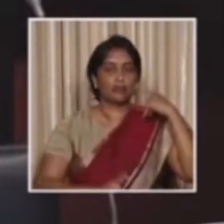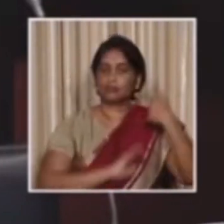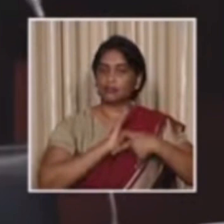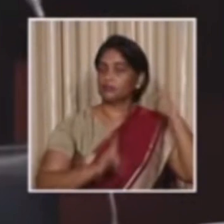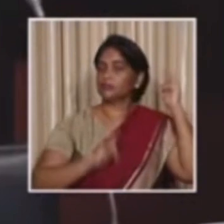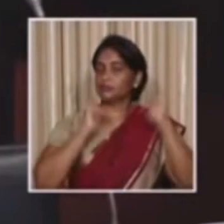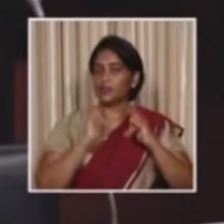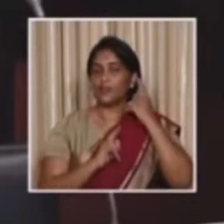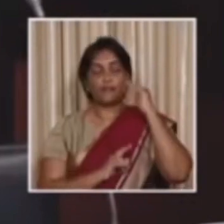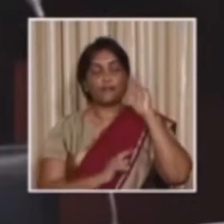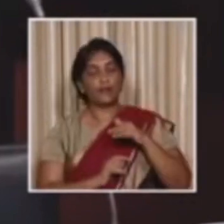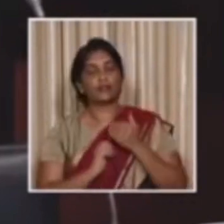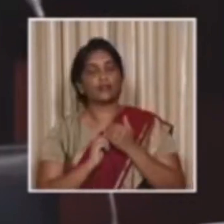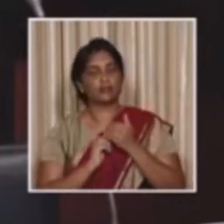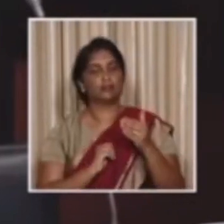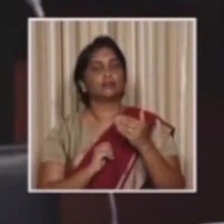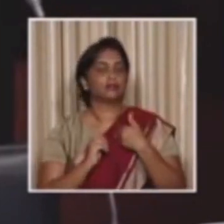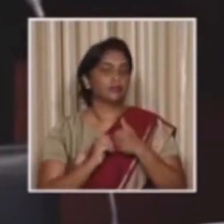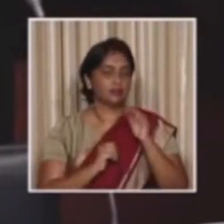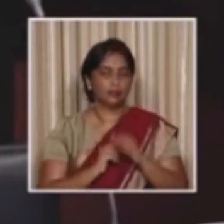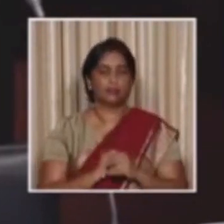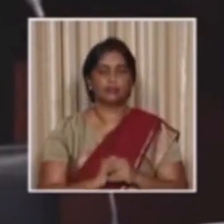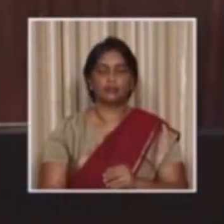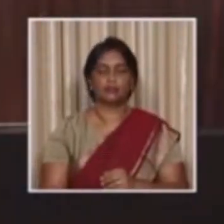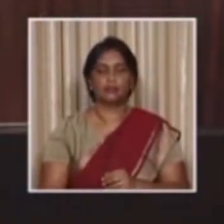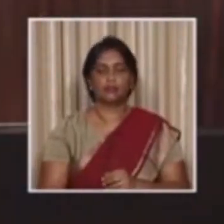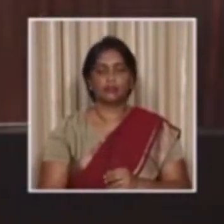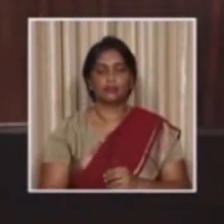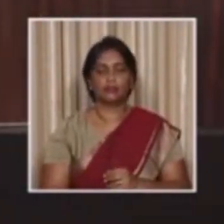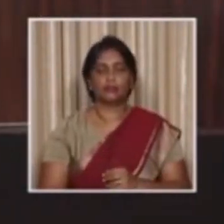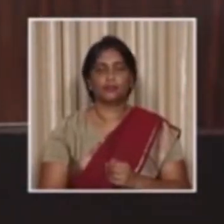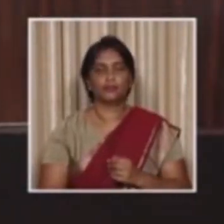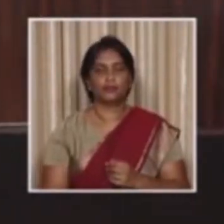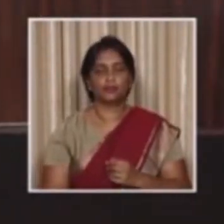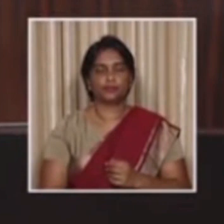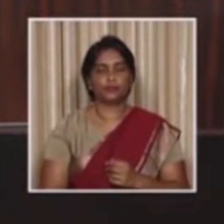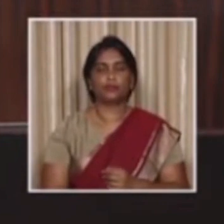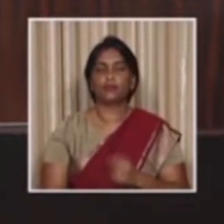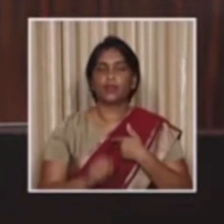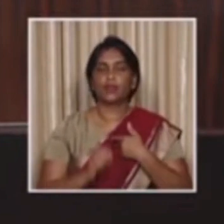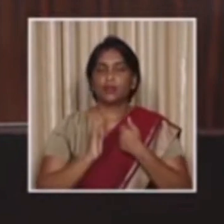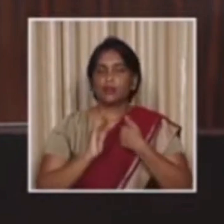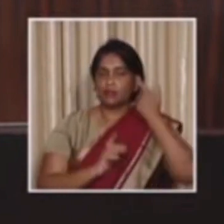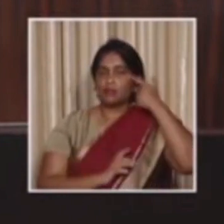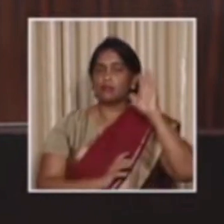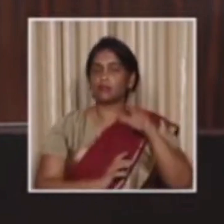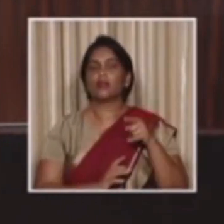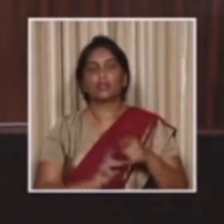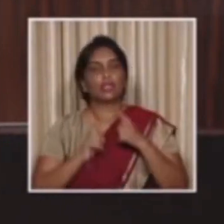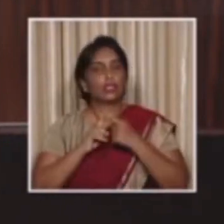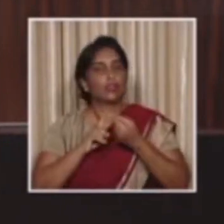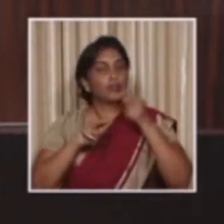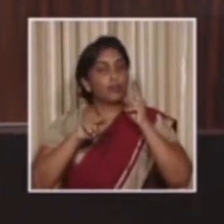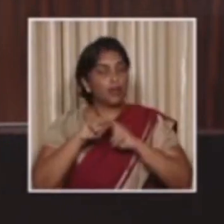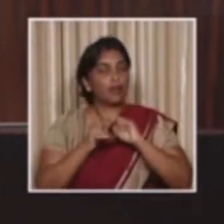ඒකේ විශ්වාසය ගොඩනැගීමට තමයි අපි ක්‍රියා කළ යුත්තේ. හරි බොහොම ස්තුතියි. කරු ජනාධිපති. අපි බලාපොරොත්තු වෙන්නේ අර්ථසාද